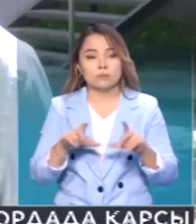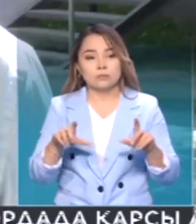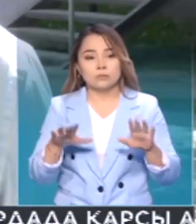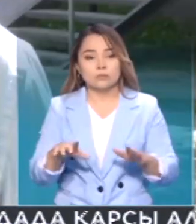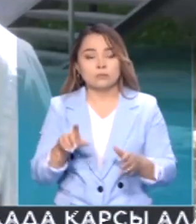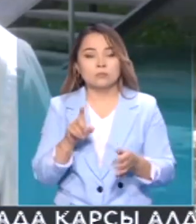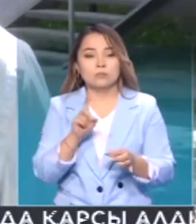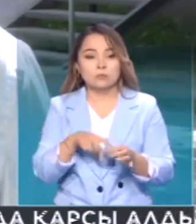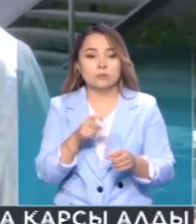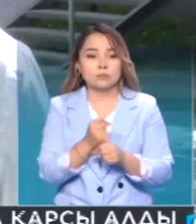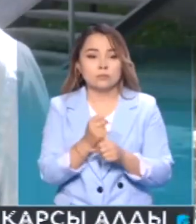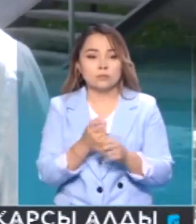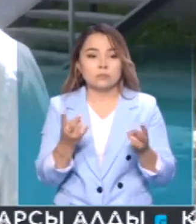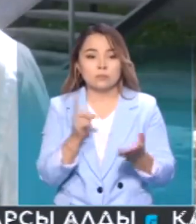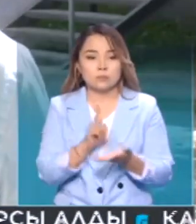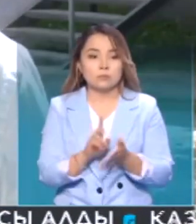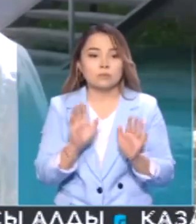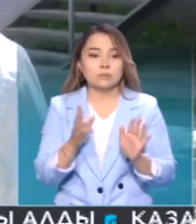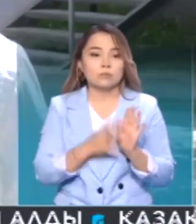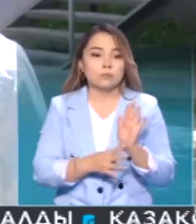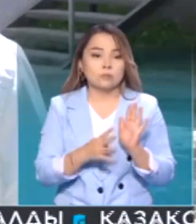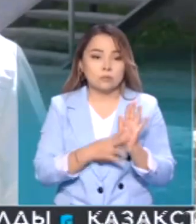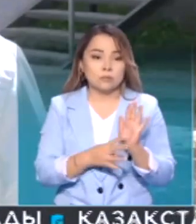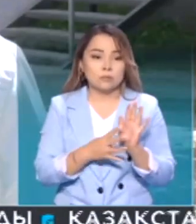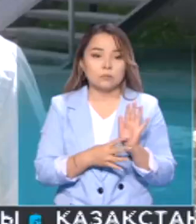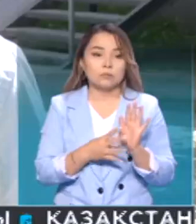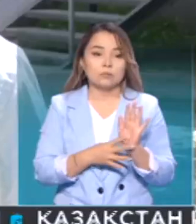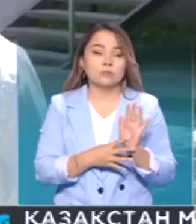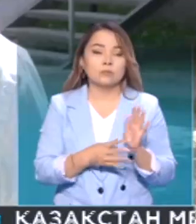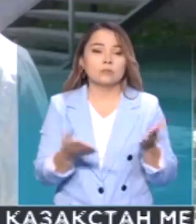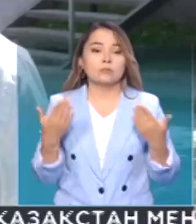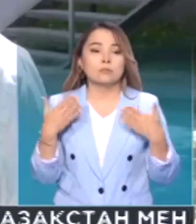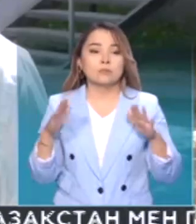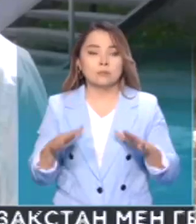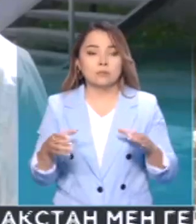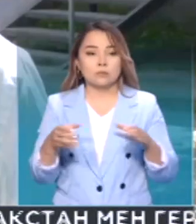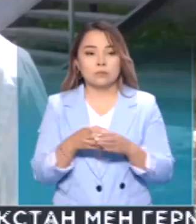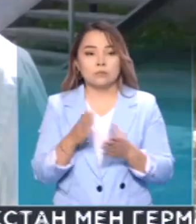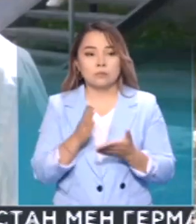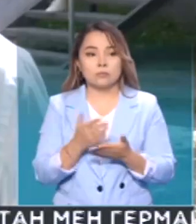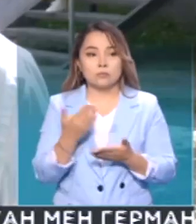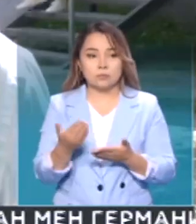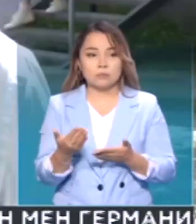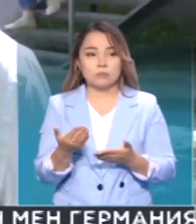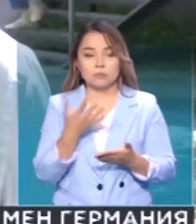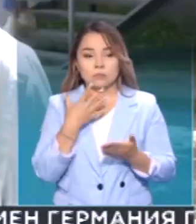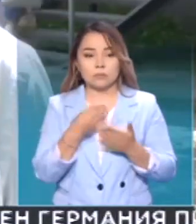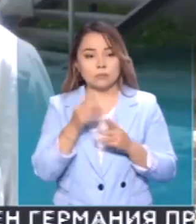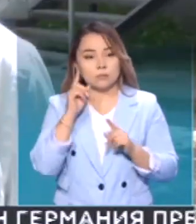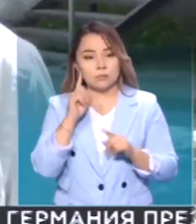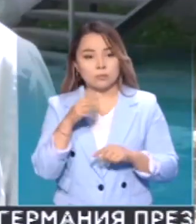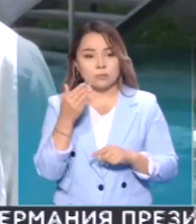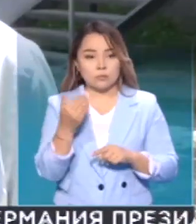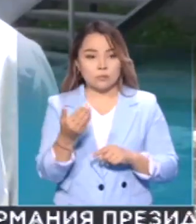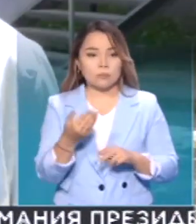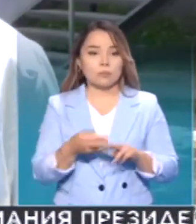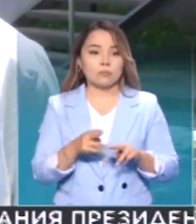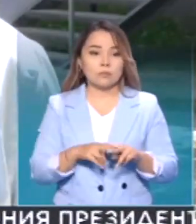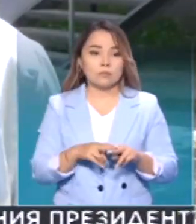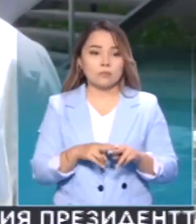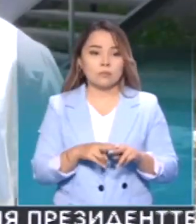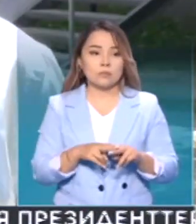кезде бізде тіркелген тек қана 90 жаңа демалыс базасы бар. Бірақ та өздеріңіз көргендей жағаның